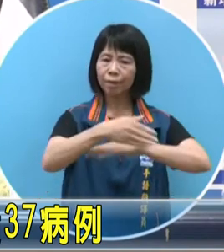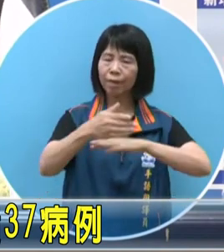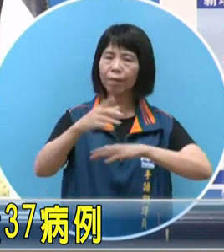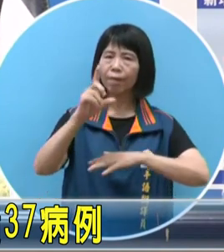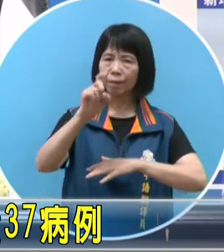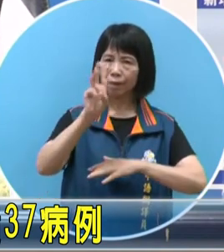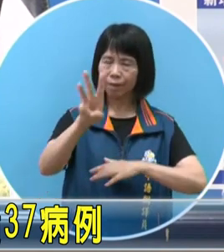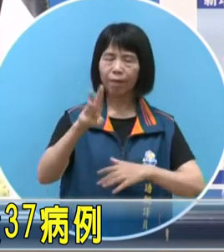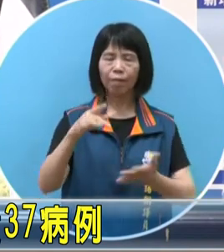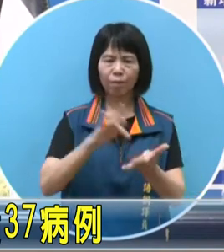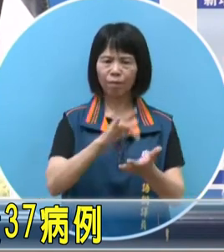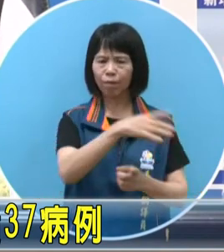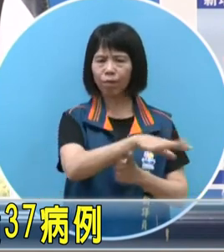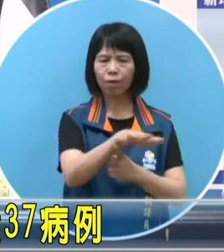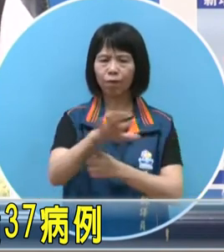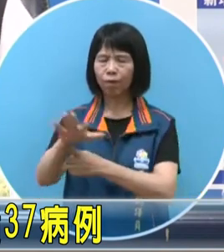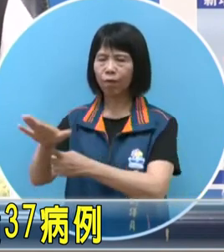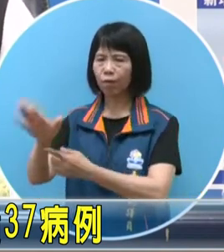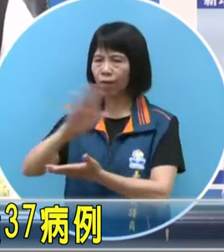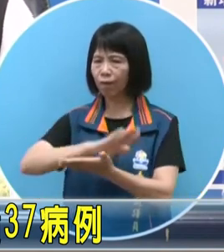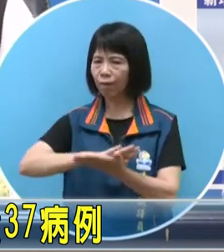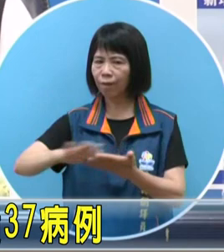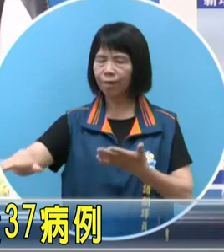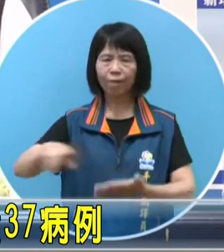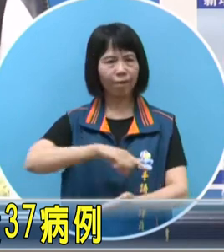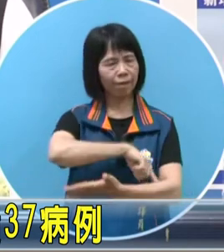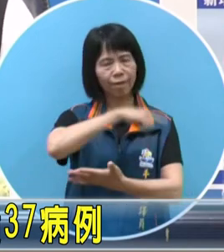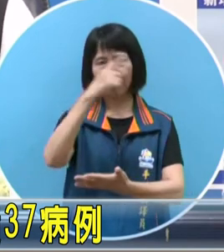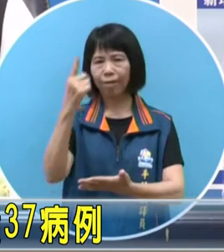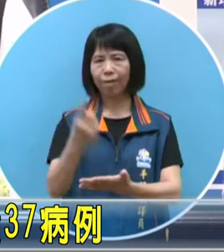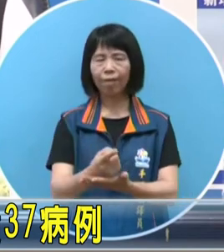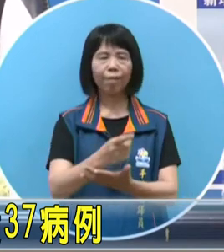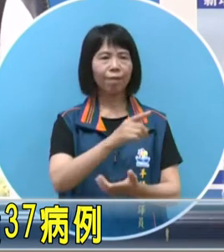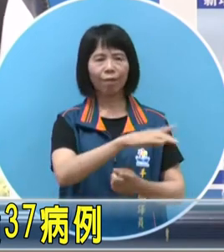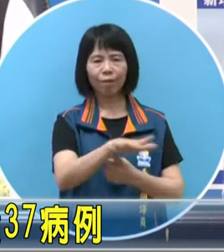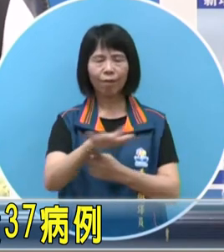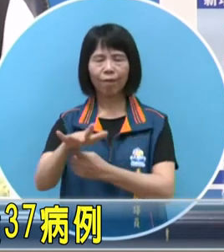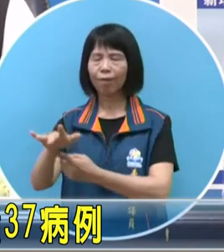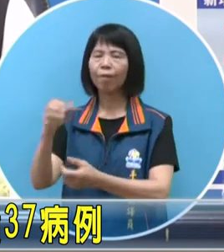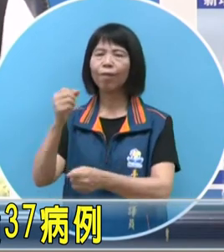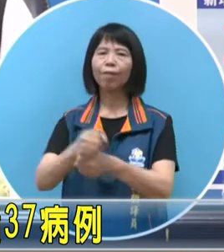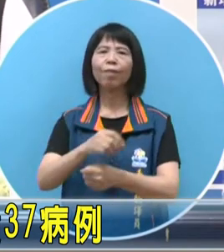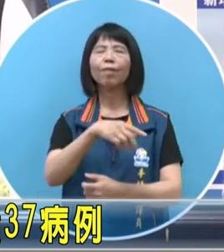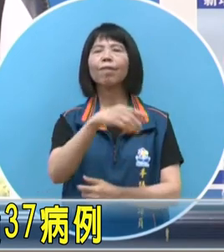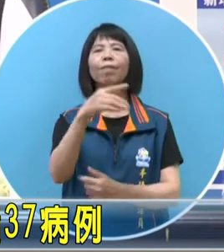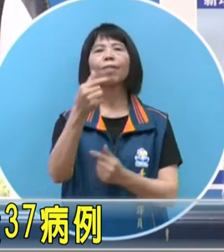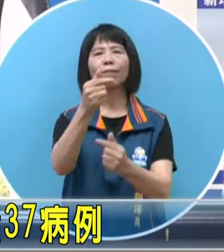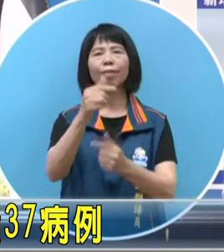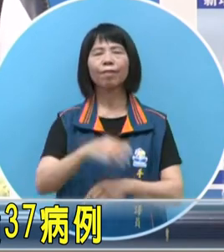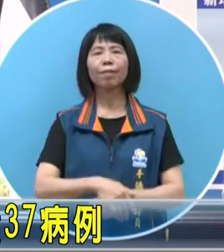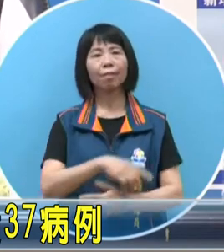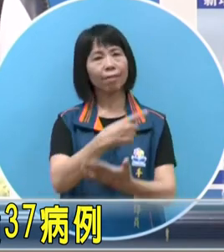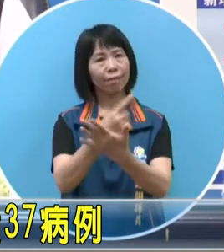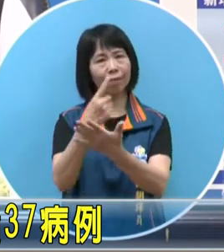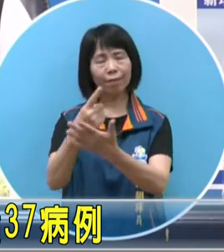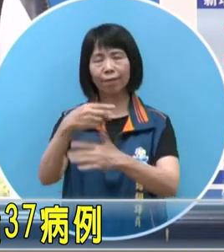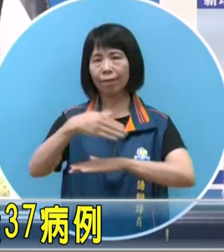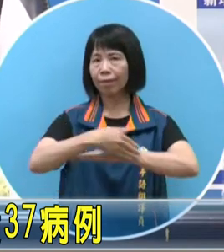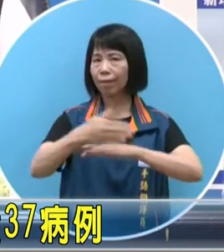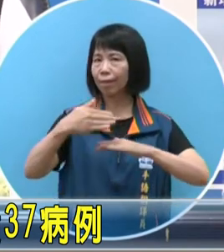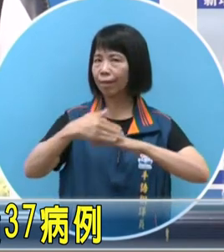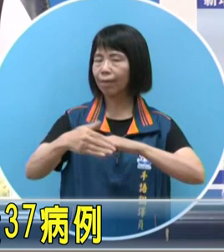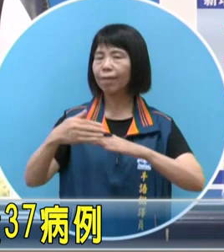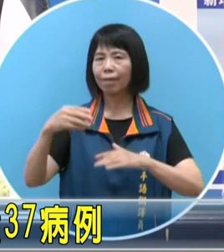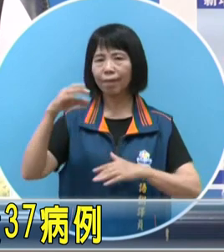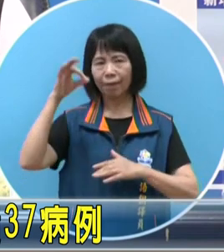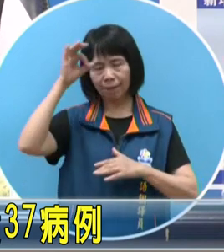这个大消清，整个完整的把它完全做好。我想每一个乡镇看到